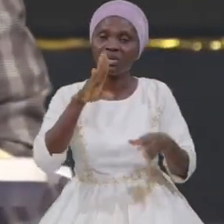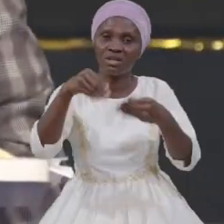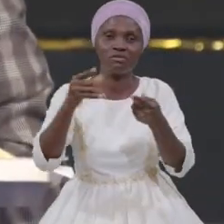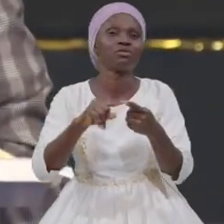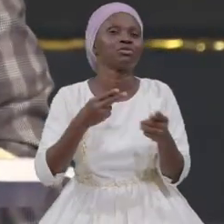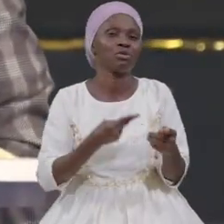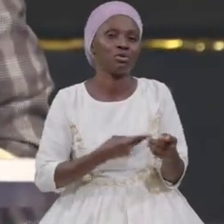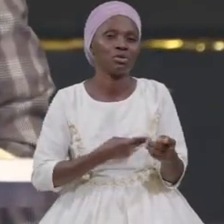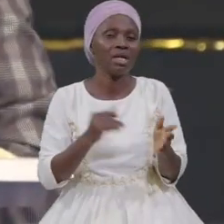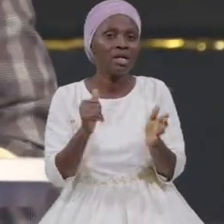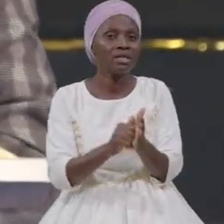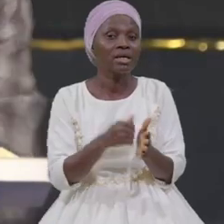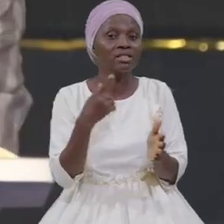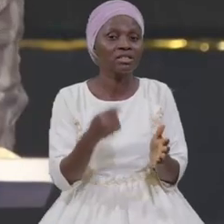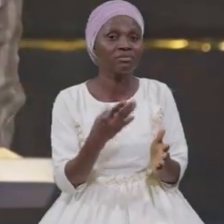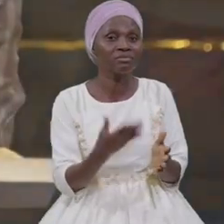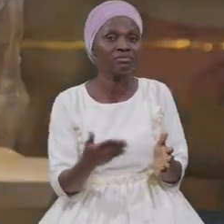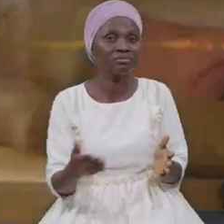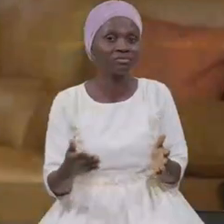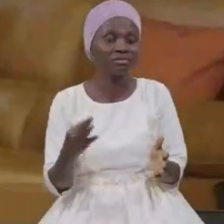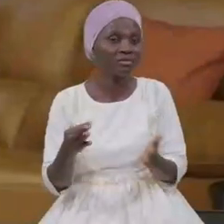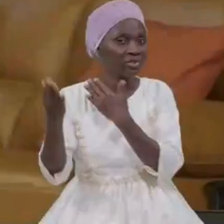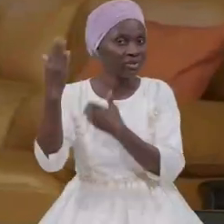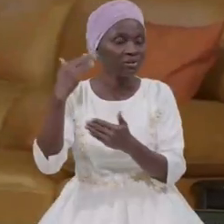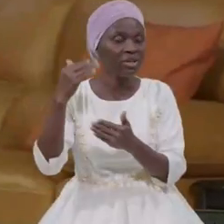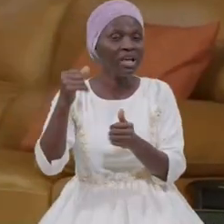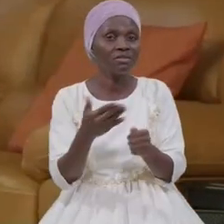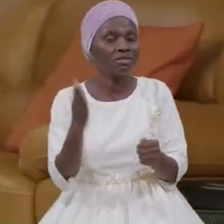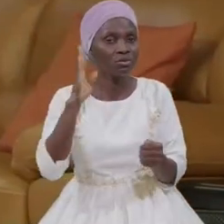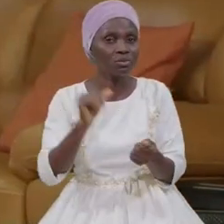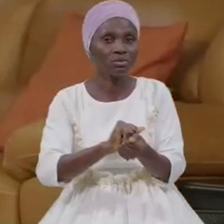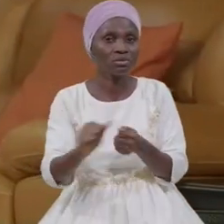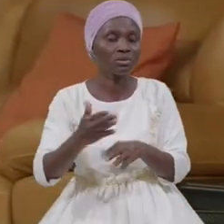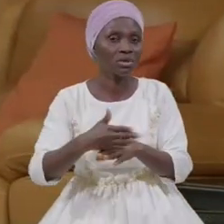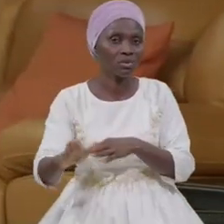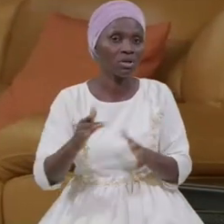et les choses du passé, tout va disparaître.